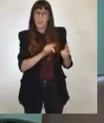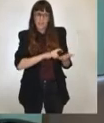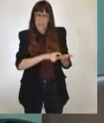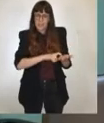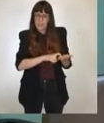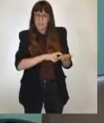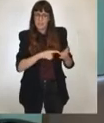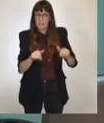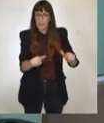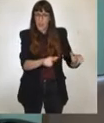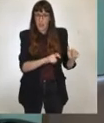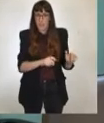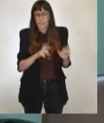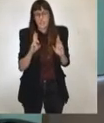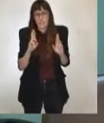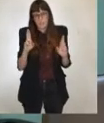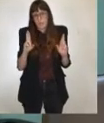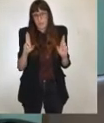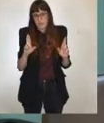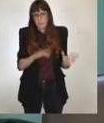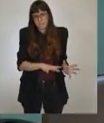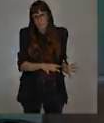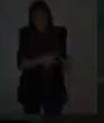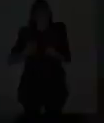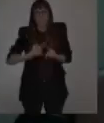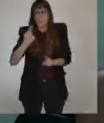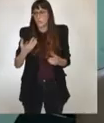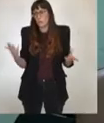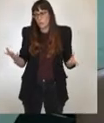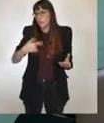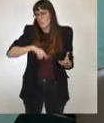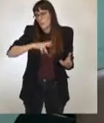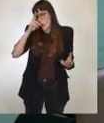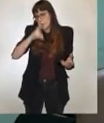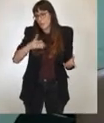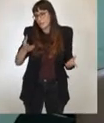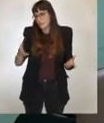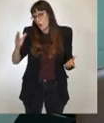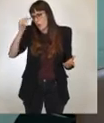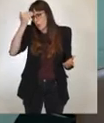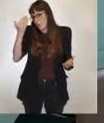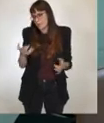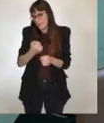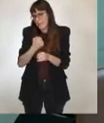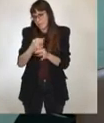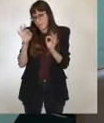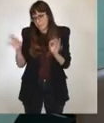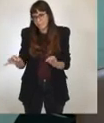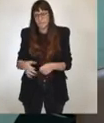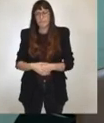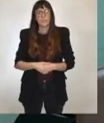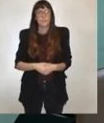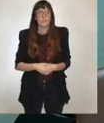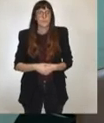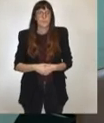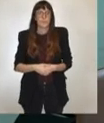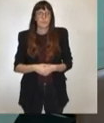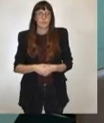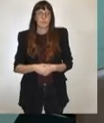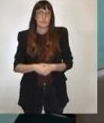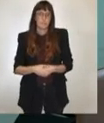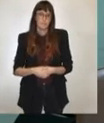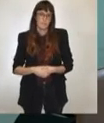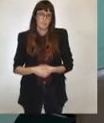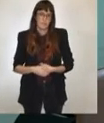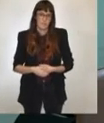faire progresser sur l'ensemble de ces inégalités. Par rapport aux discriminations, là vous pointez quelque chose qui